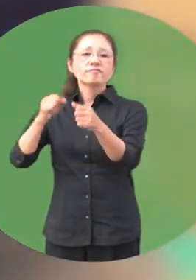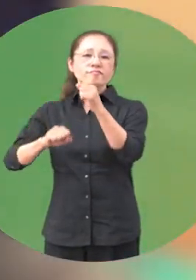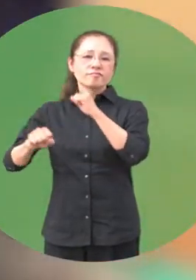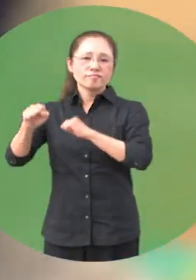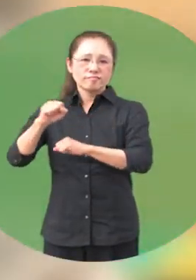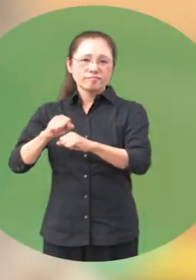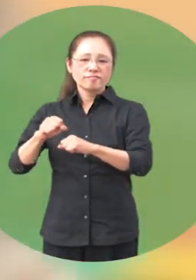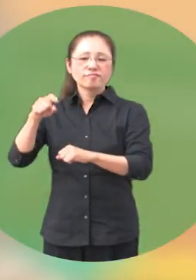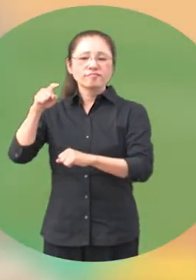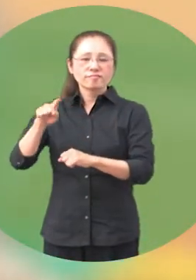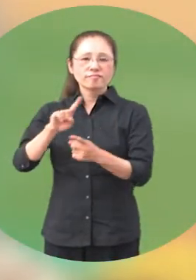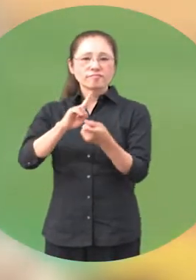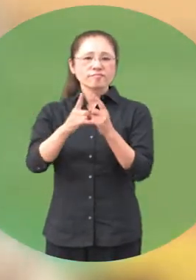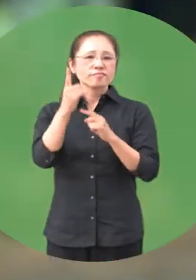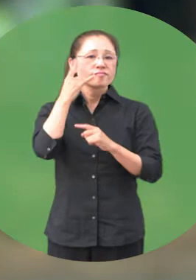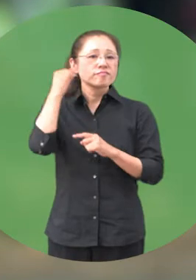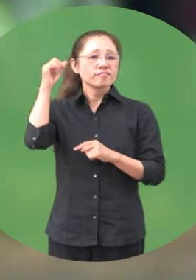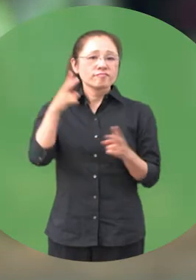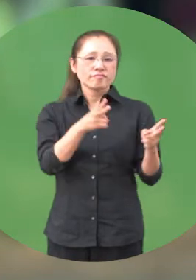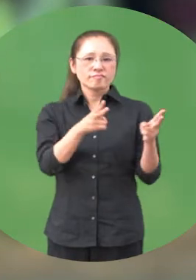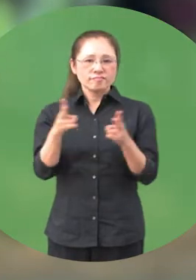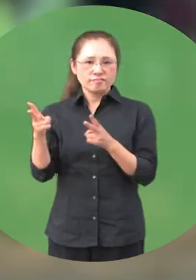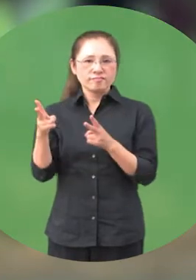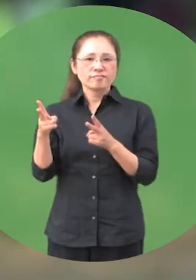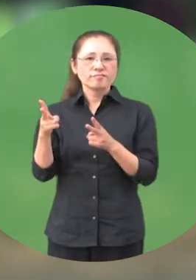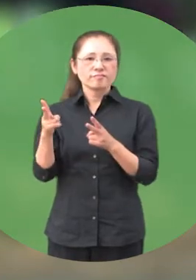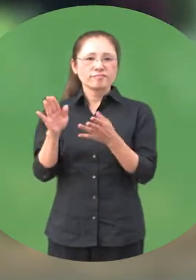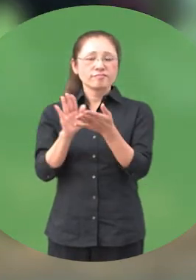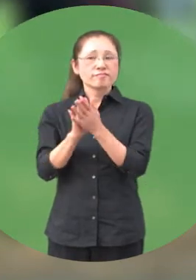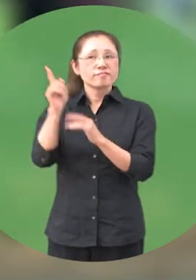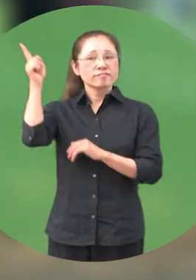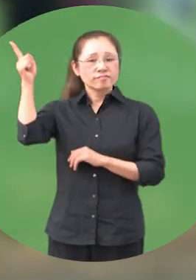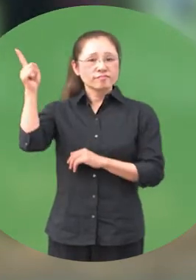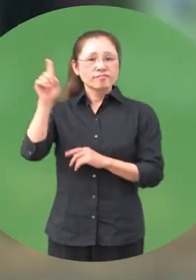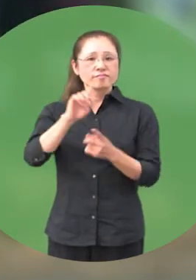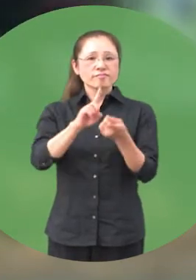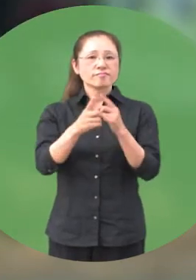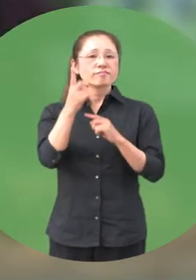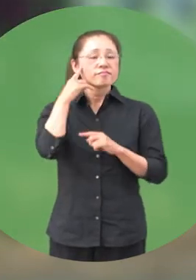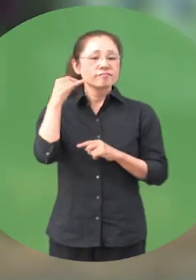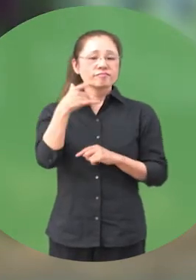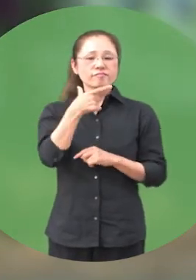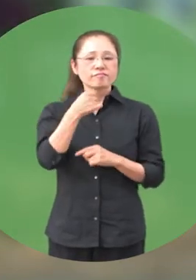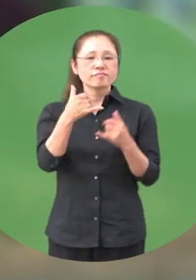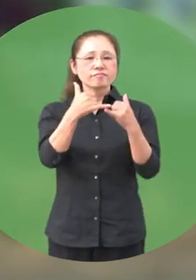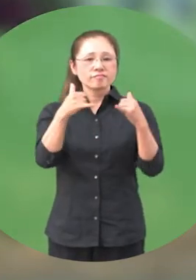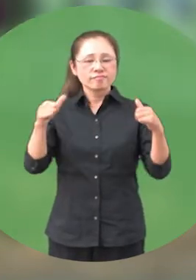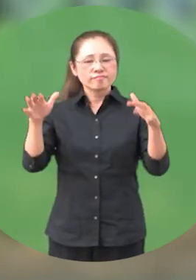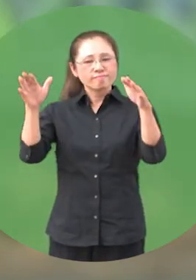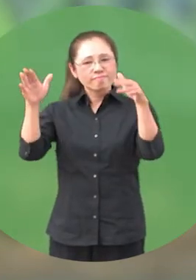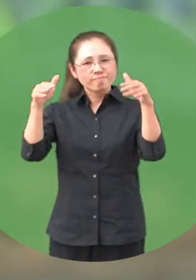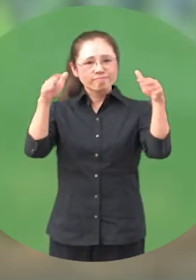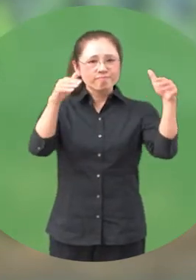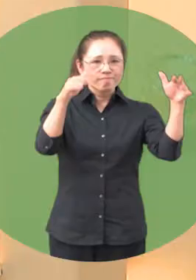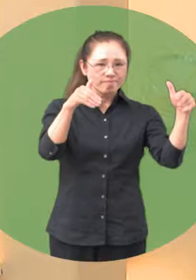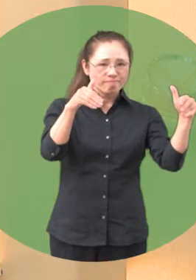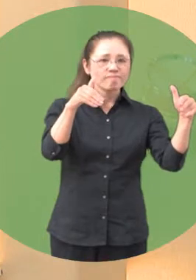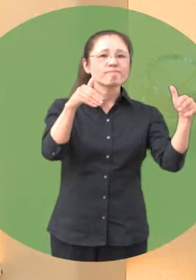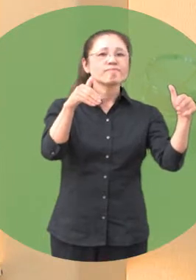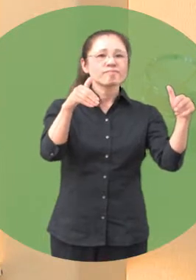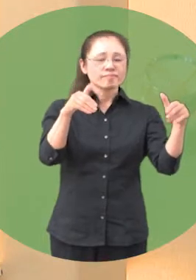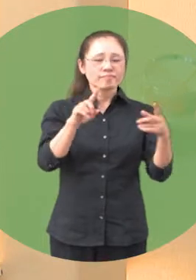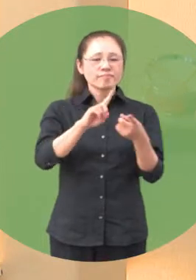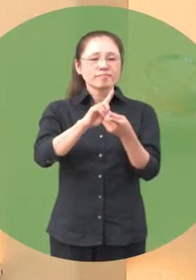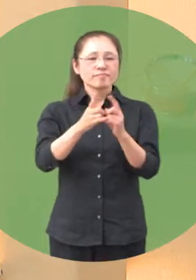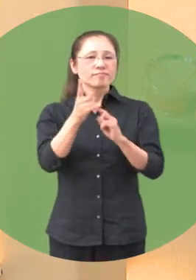が里親制度です。県ではこうした里親の希望者を広く募集しています。里